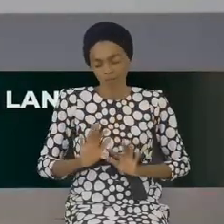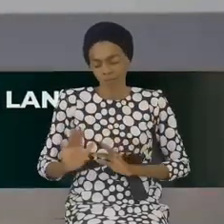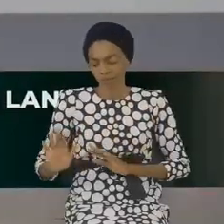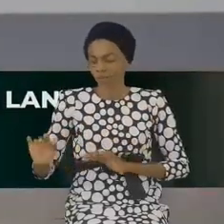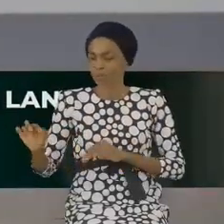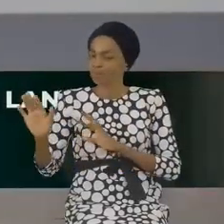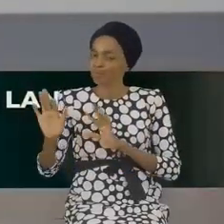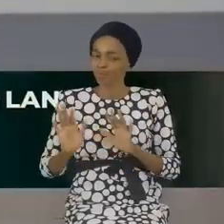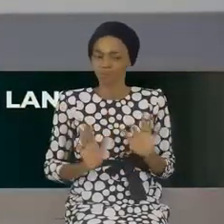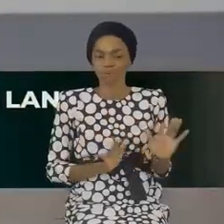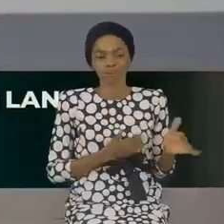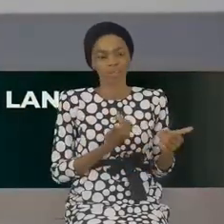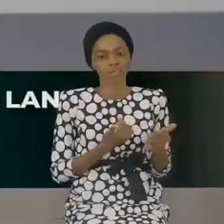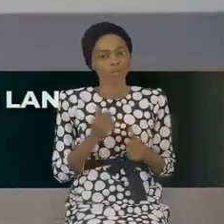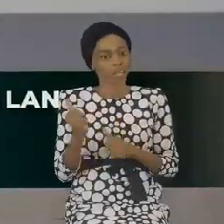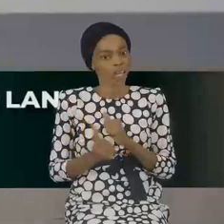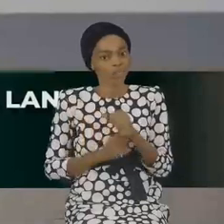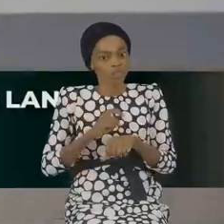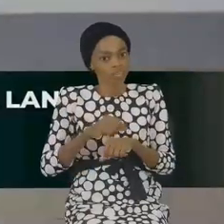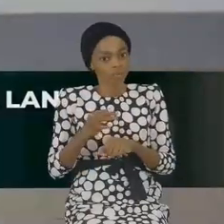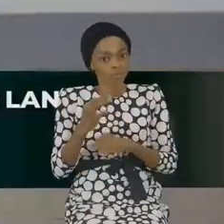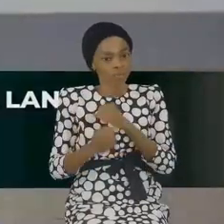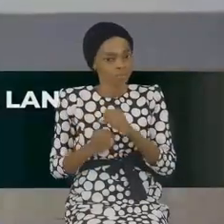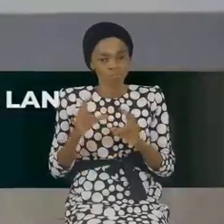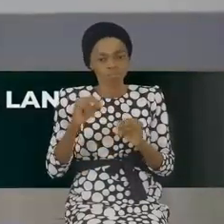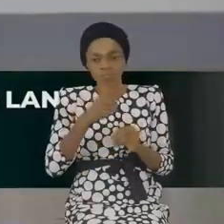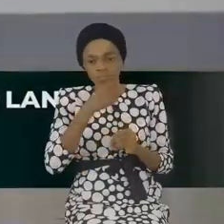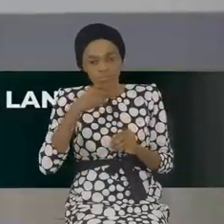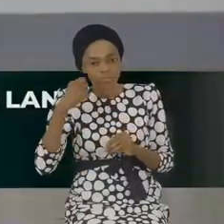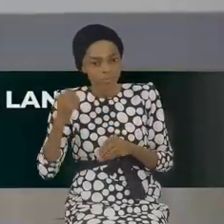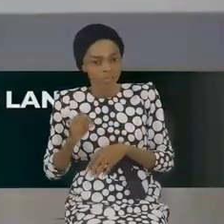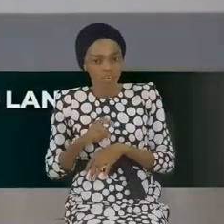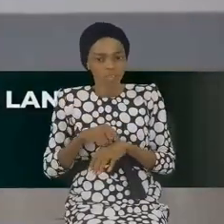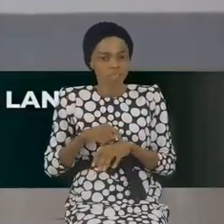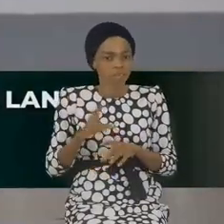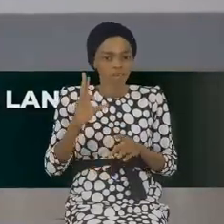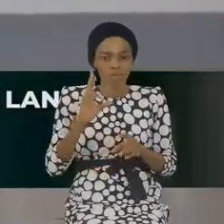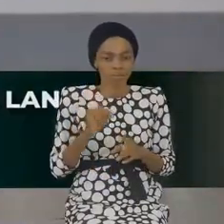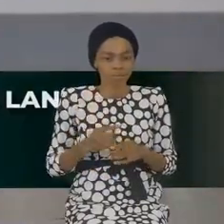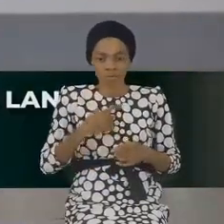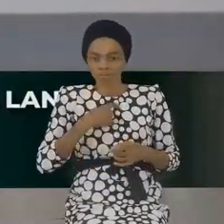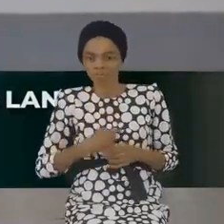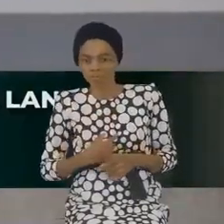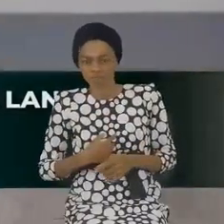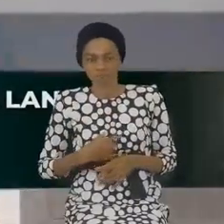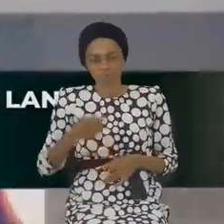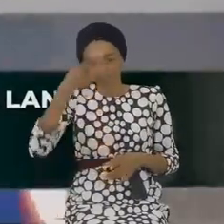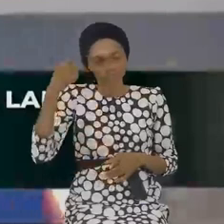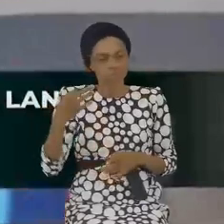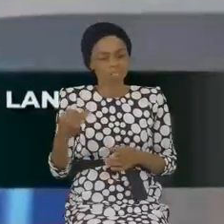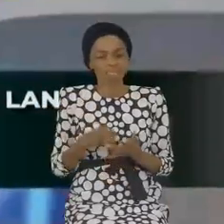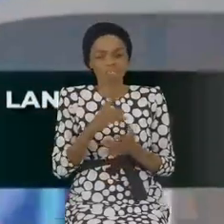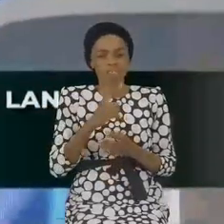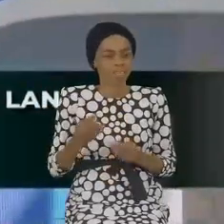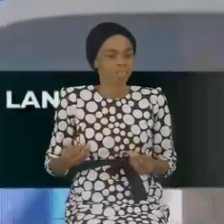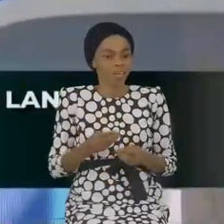Pays où coule toutes les saisons. Il n'y a pas de saison sèche là-bas. Il n'y a pas de famine. Parce que c'est un pays